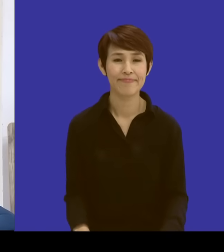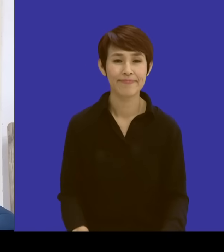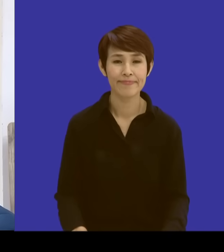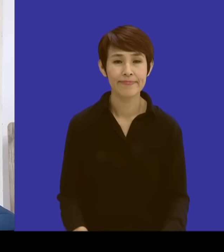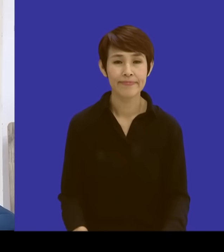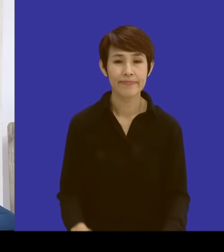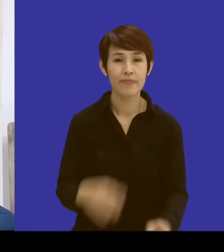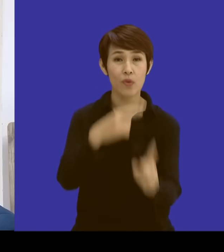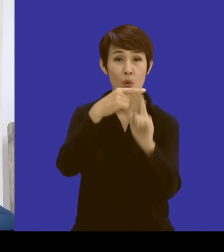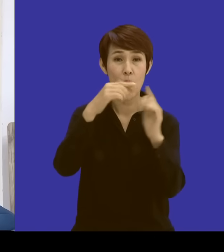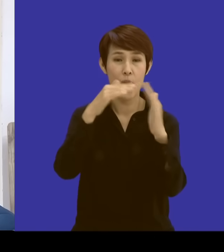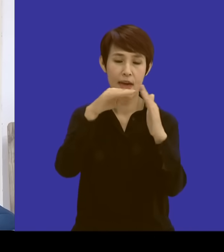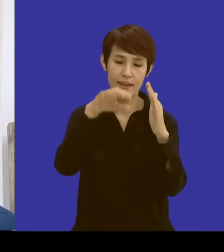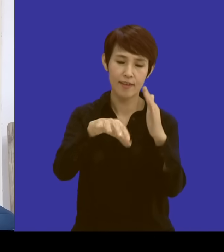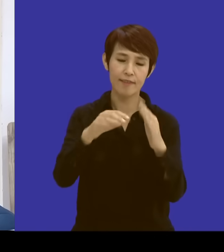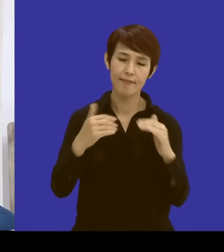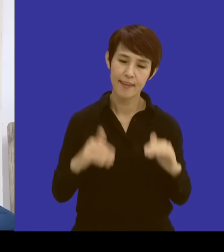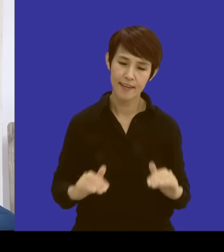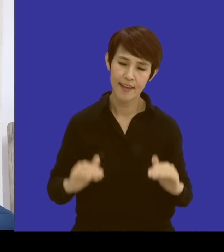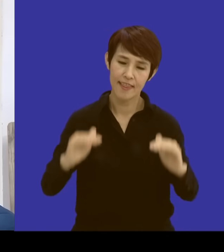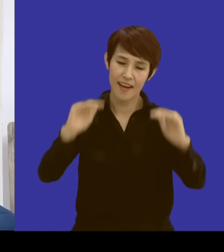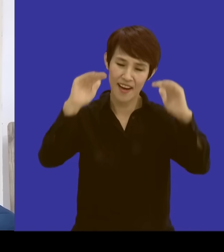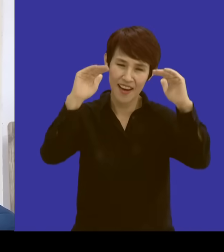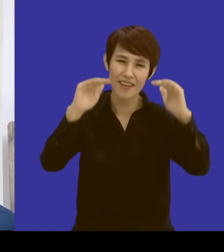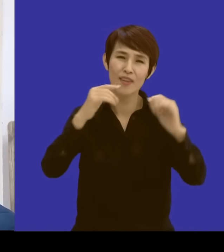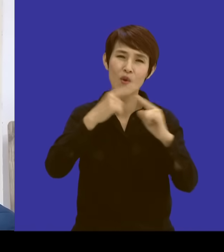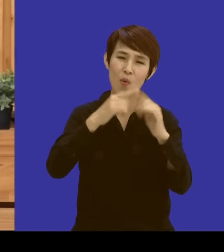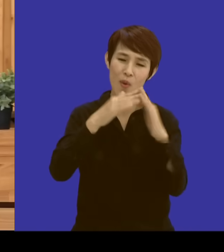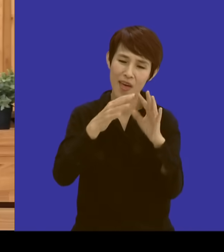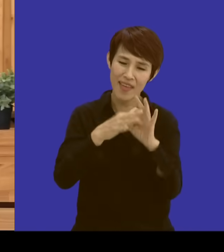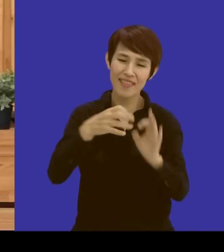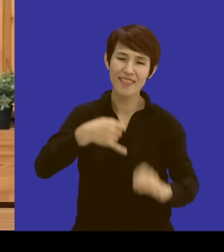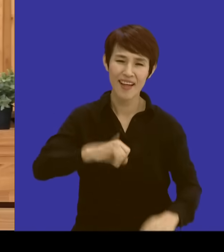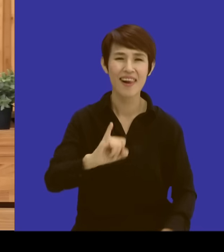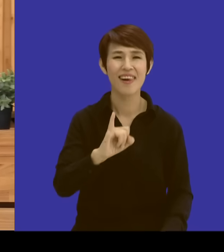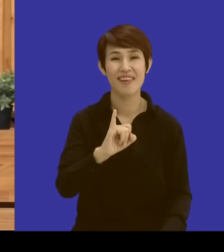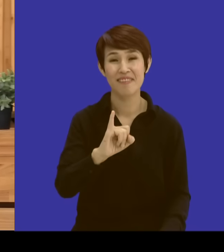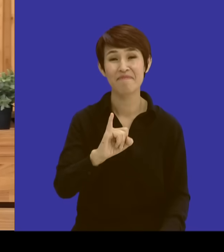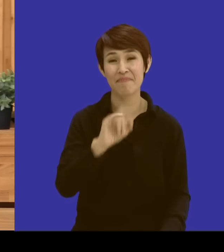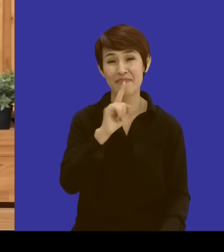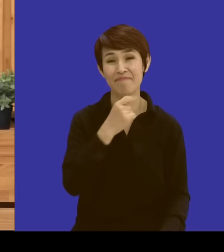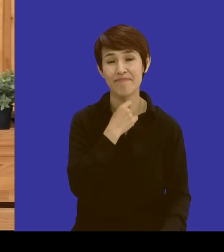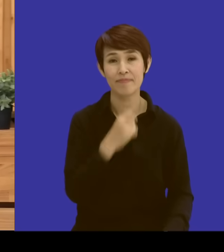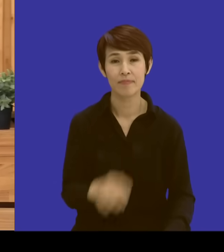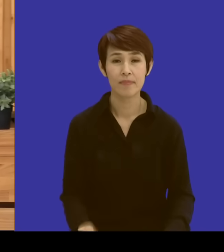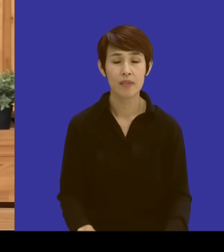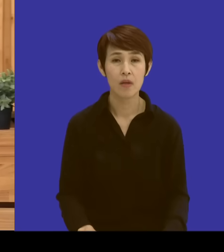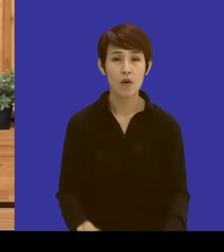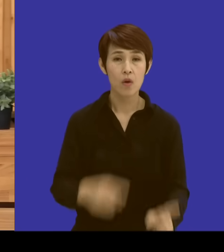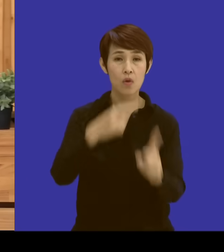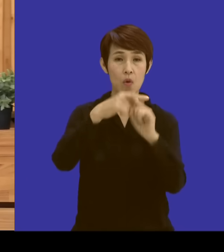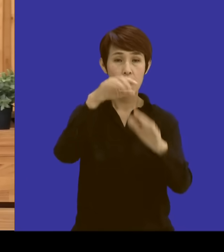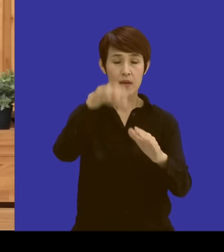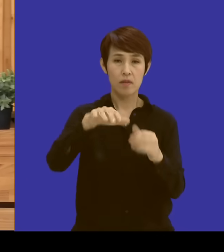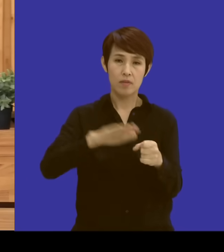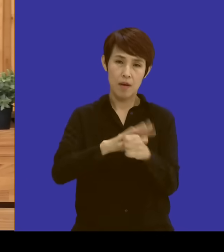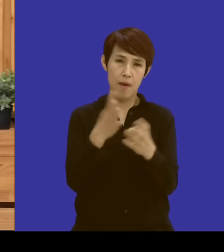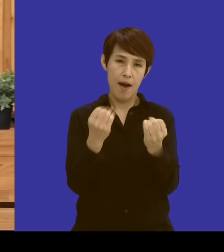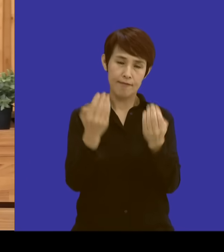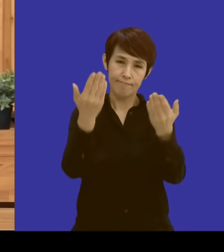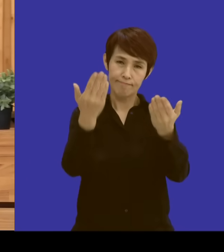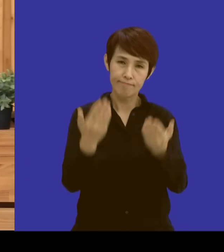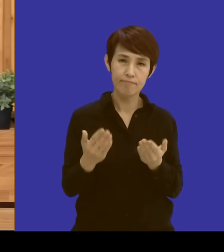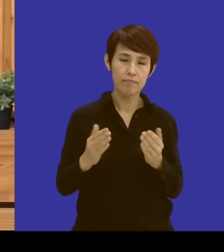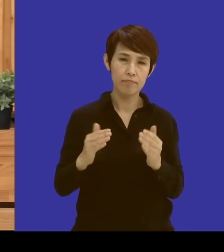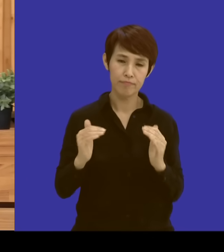제가 이제 그래 교회의 딸이다 그런 표현이 나온 것 같아요. 네. 오. 그렇게 그러면 교회에서 정말 많은 사랑을 받으면서 교회 딸로